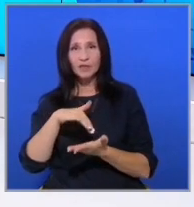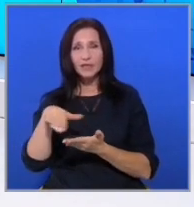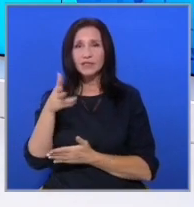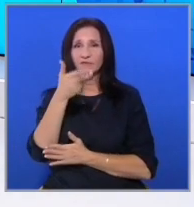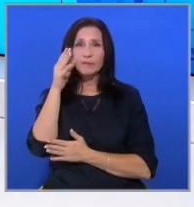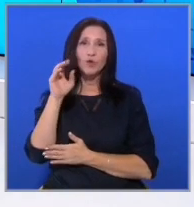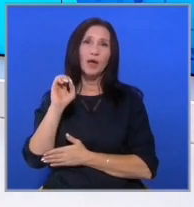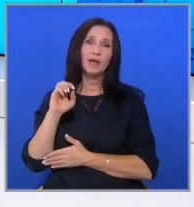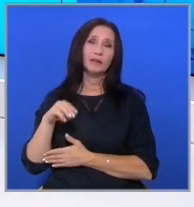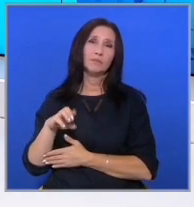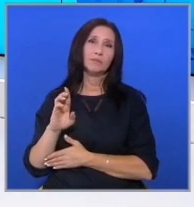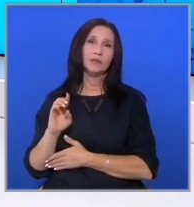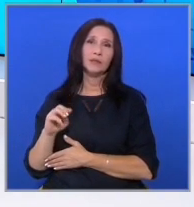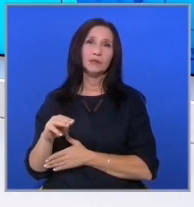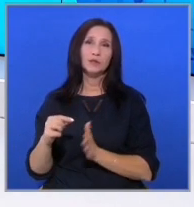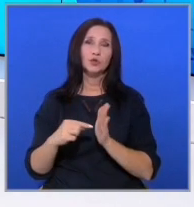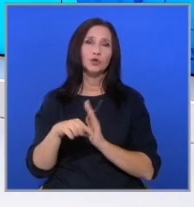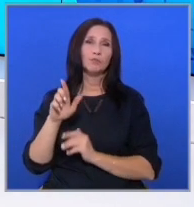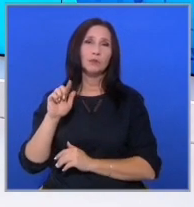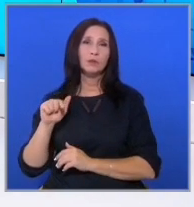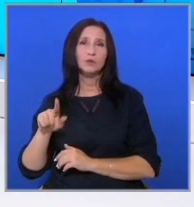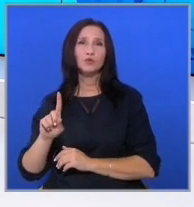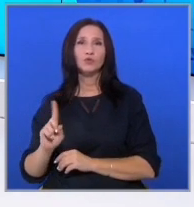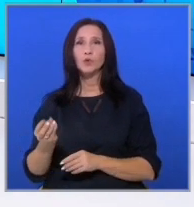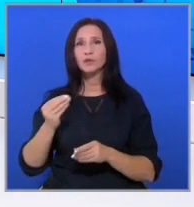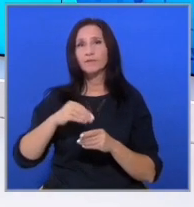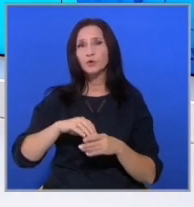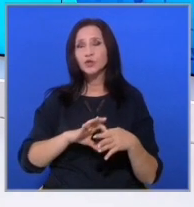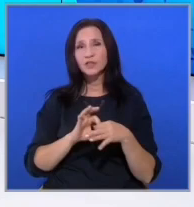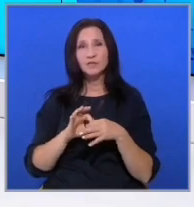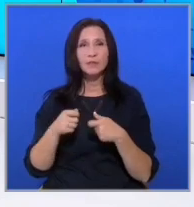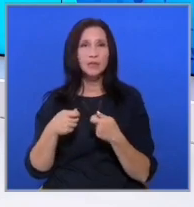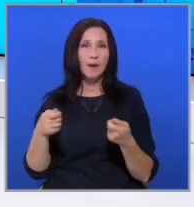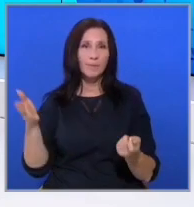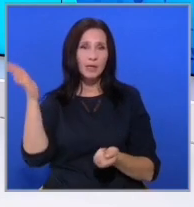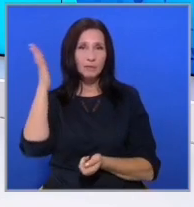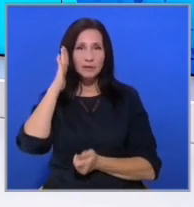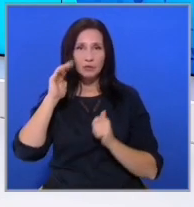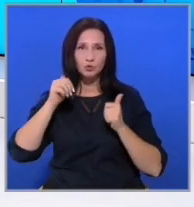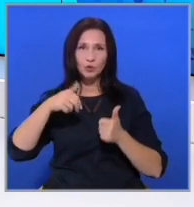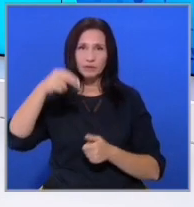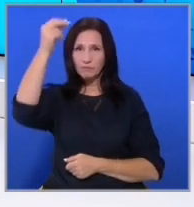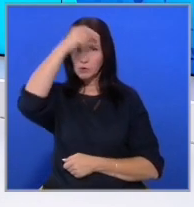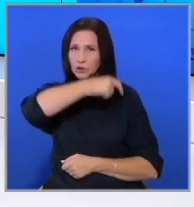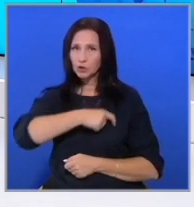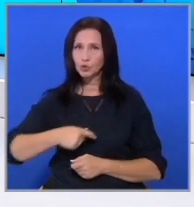адрес времето@bnt.bg, с които можете да се включите в съвместната кампания на Министерство на